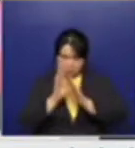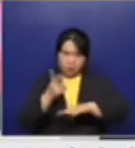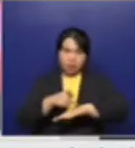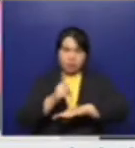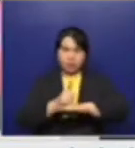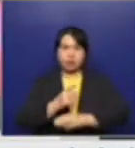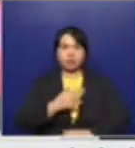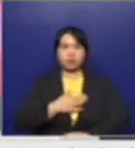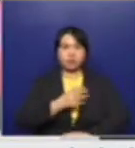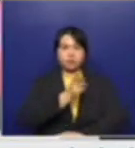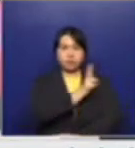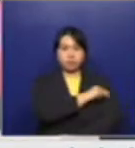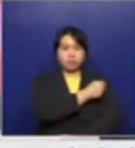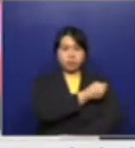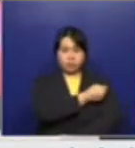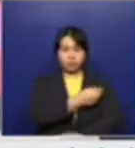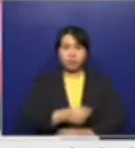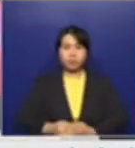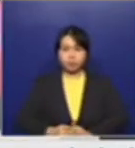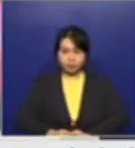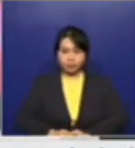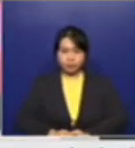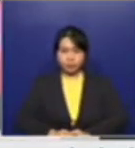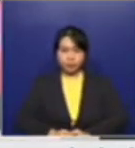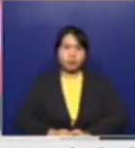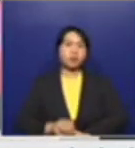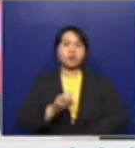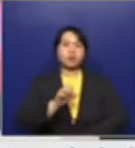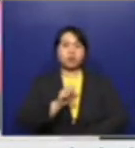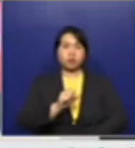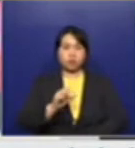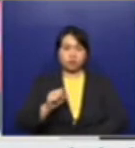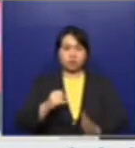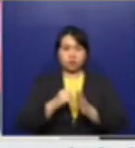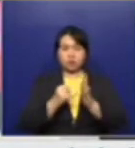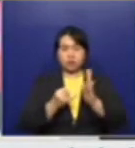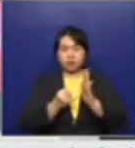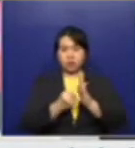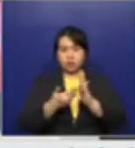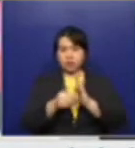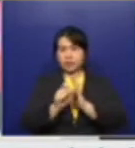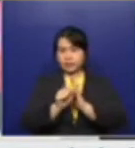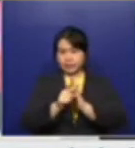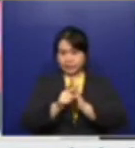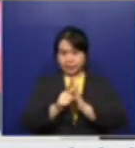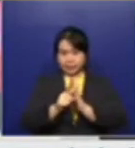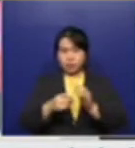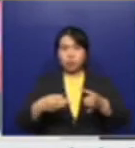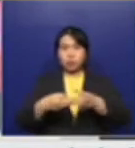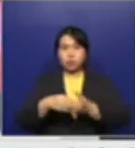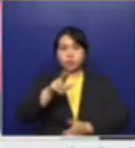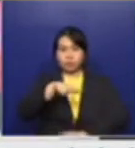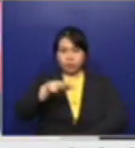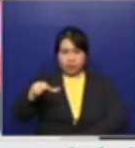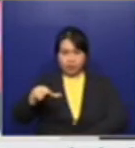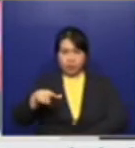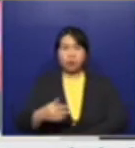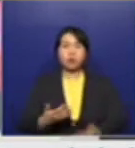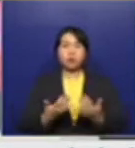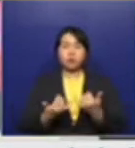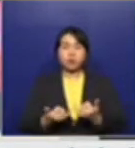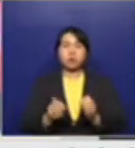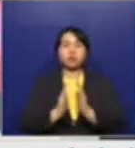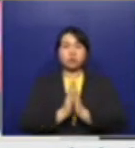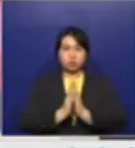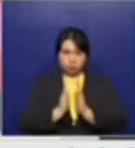กับผมนายแพทย์จตุรงค์เพ็งนรพัฒน์สมาชิกสภาผู้แทนราษฎรจังหวัดศรีสะเกษพรรคเพื่อไทยผมต้องขอกราบขอบพระคุ